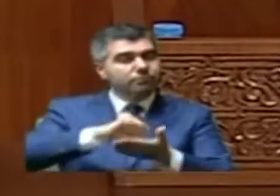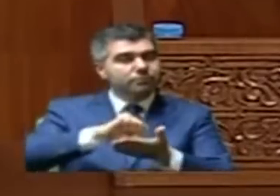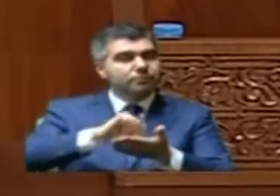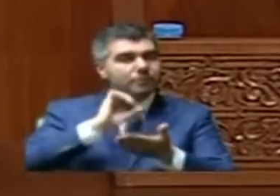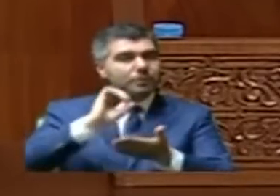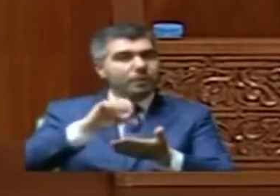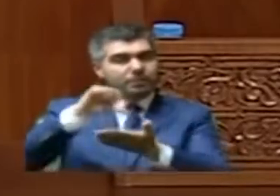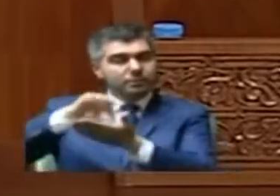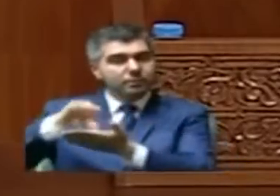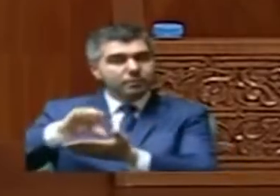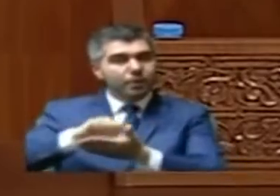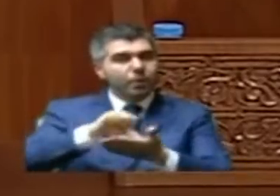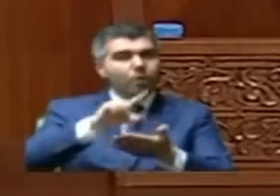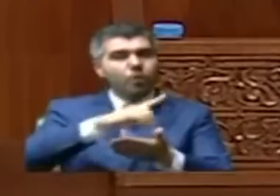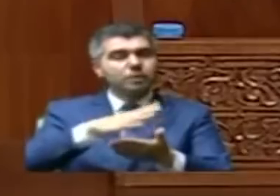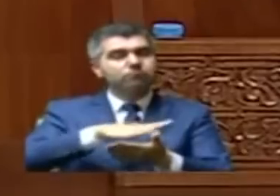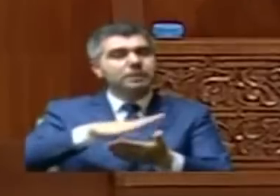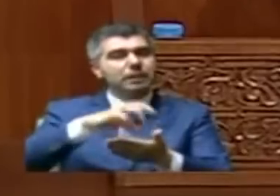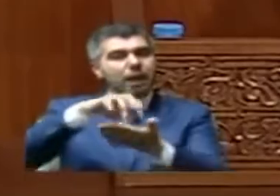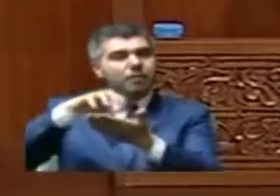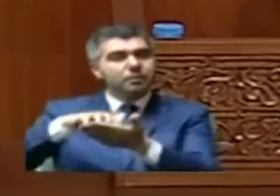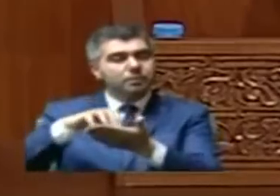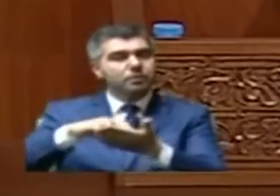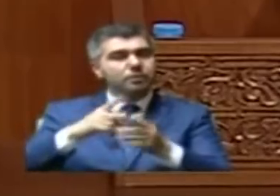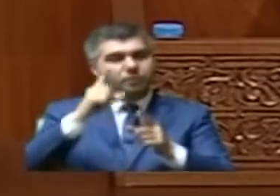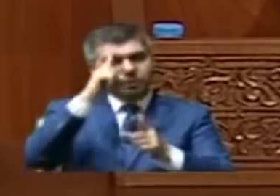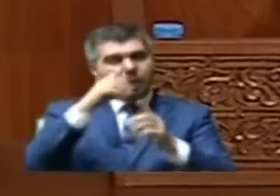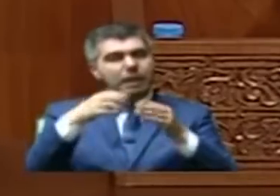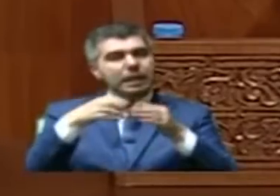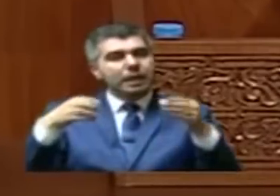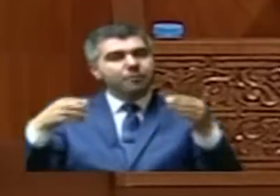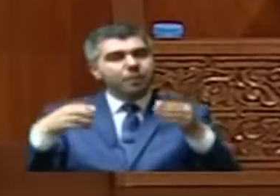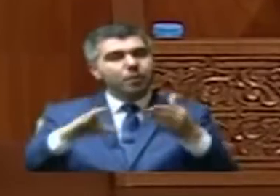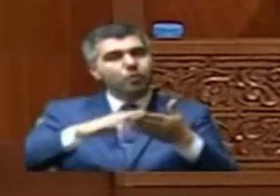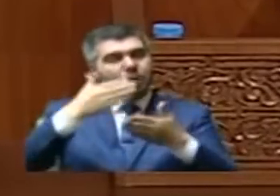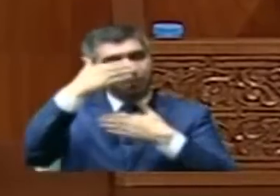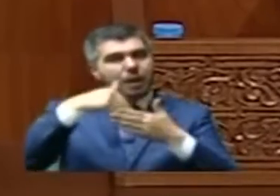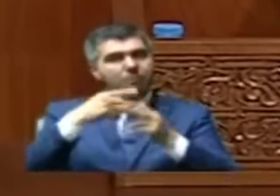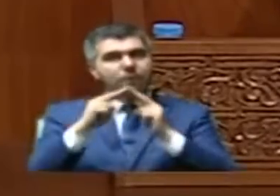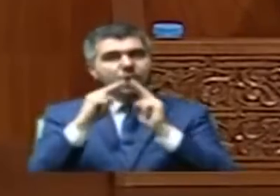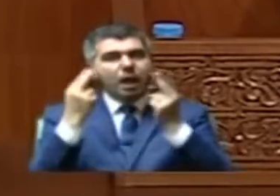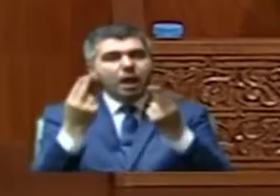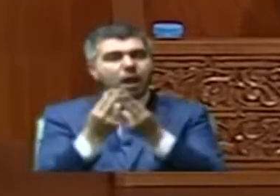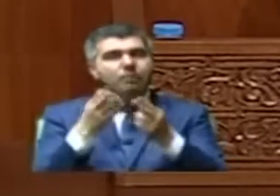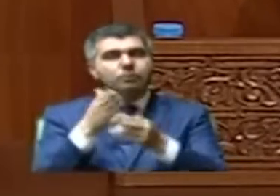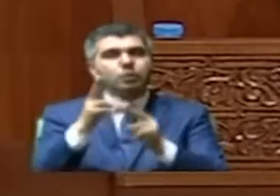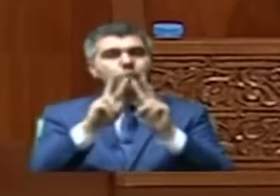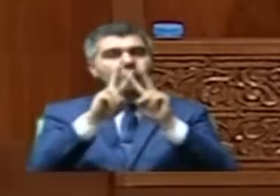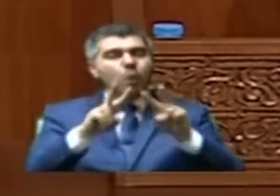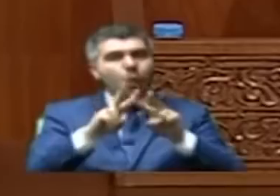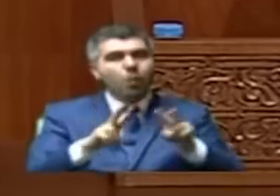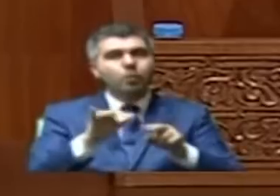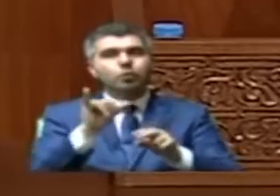واحد نقط ارتكاز في كل اقليم اقليم وفي المدن الكبرى بالخصوص، باش يمكن مغاربة العالم يمشيو يسولوا